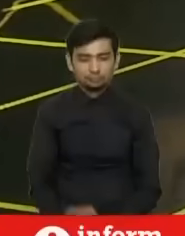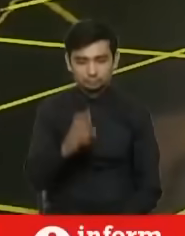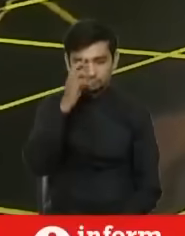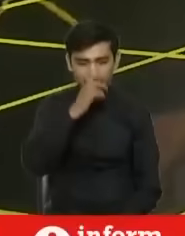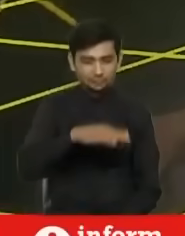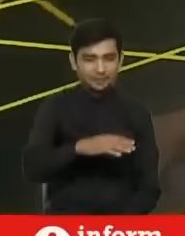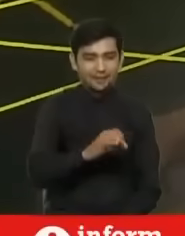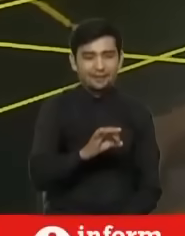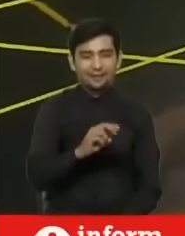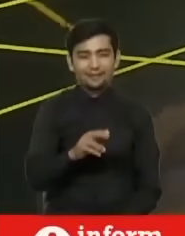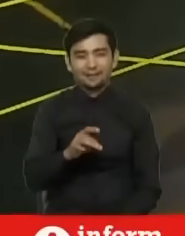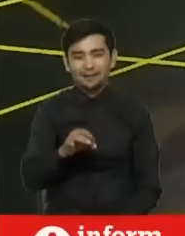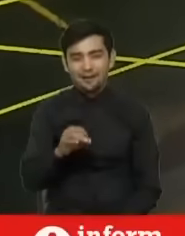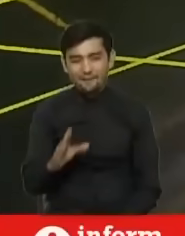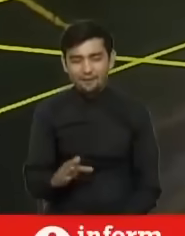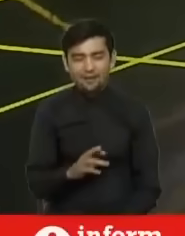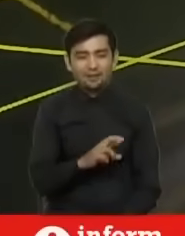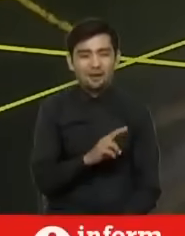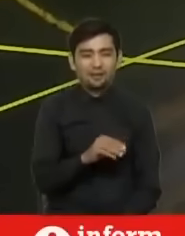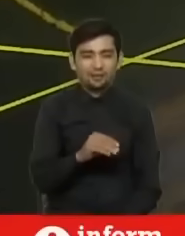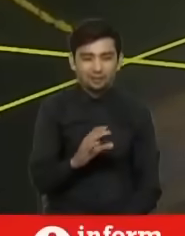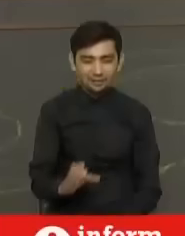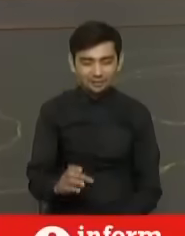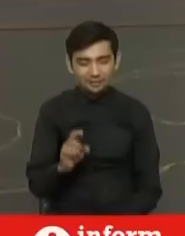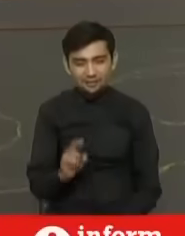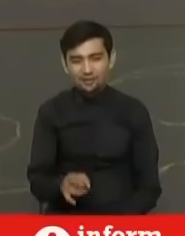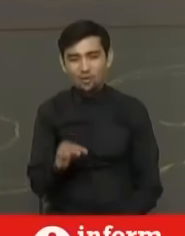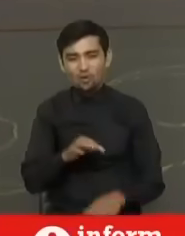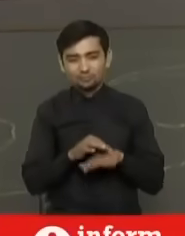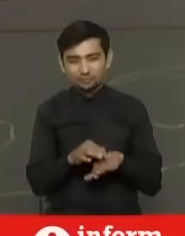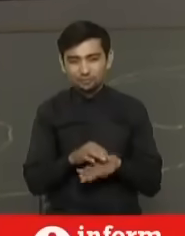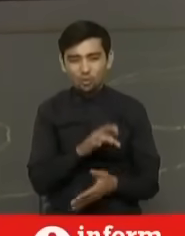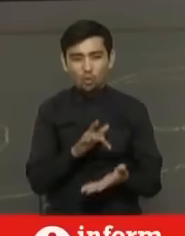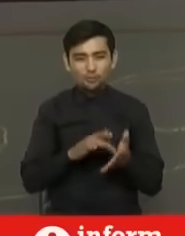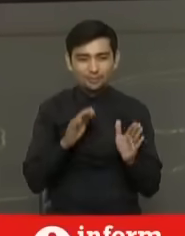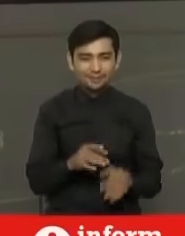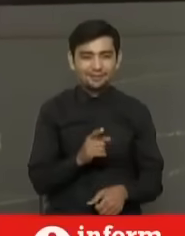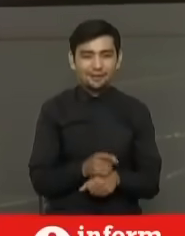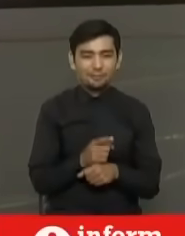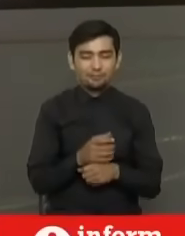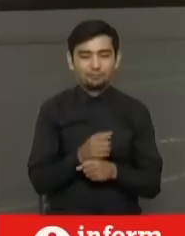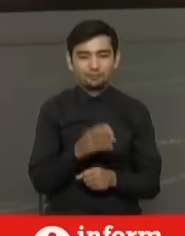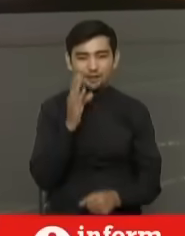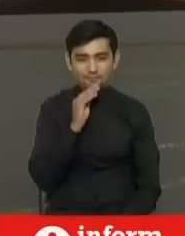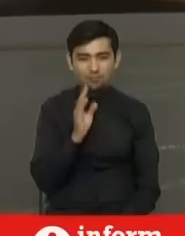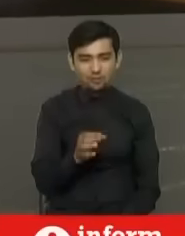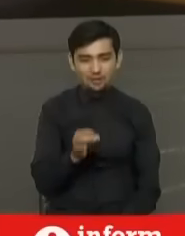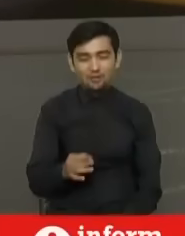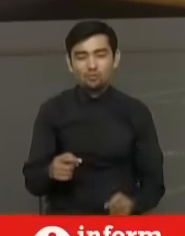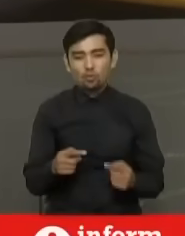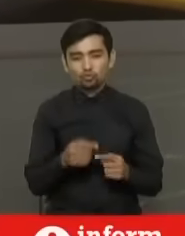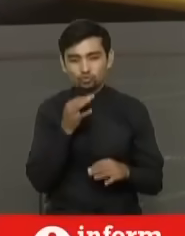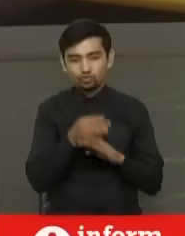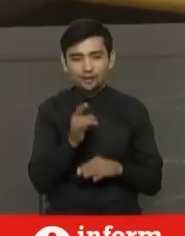Елімізде Индрайв, Яндекс такси қызмет арқылы қала арасында жолаушы тасымалдауға шектеу қойылуы мүмкін. Нақтырақ айтсақ,